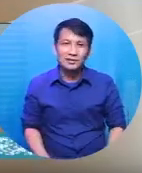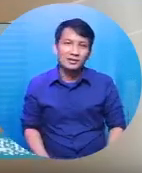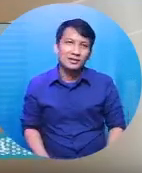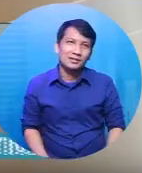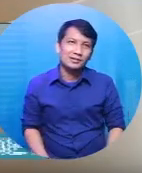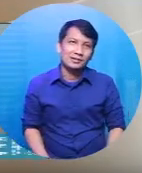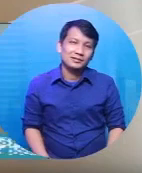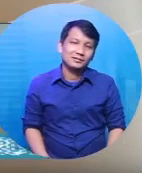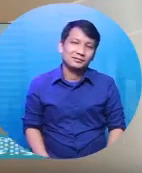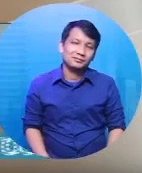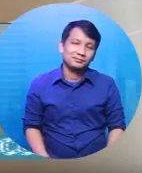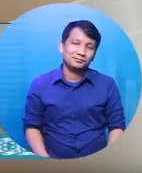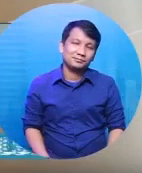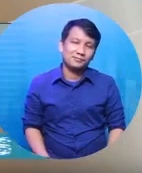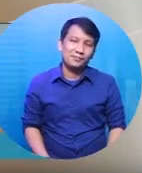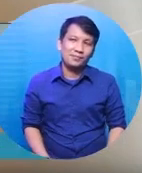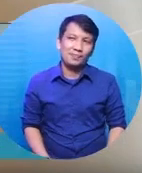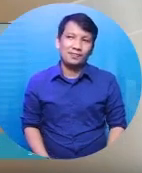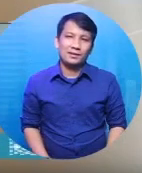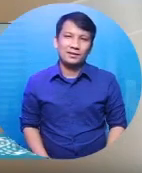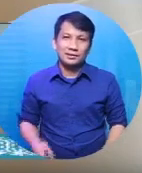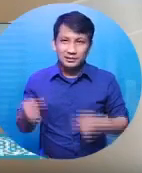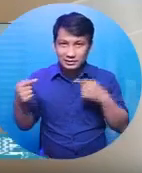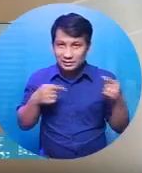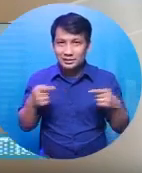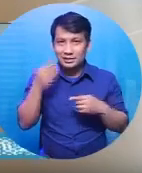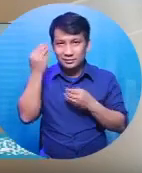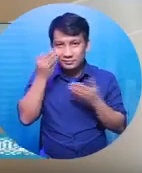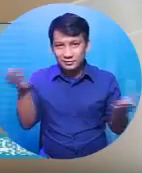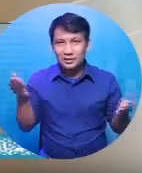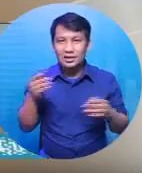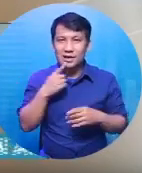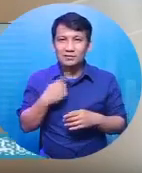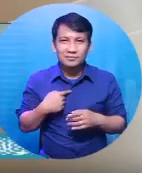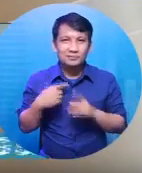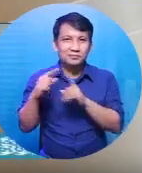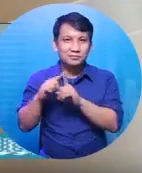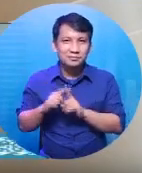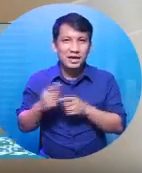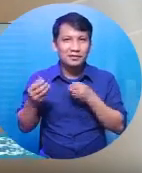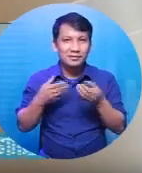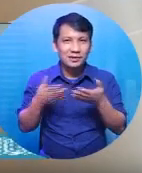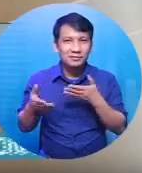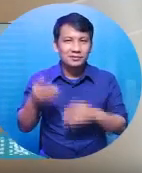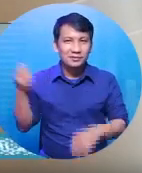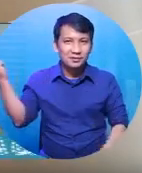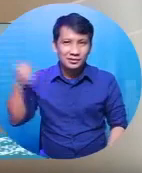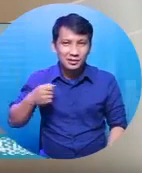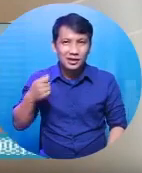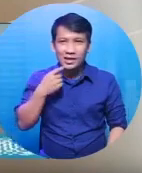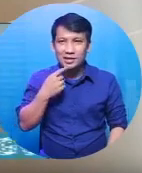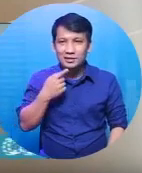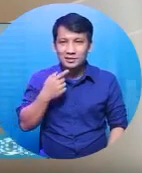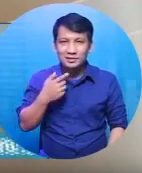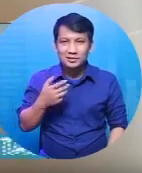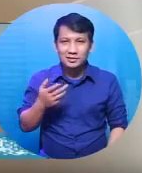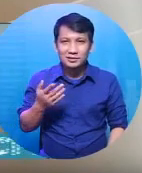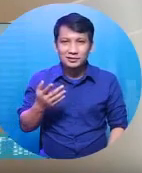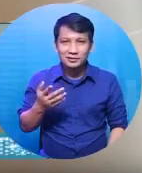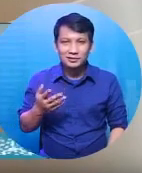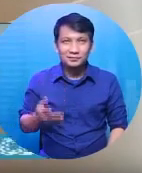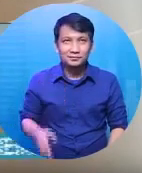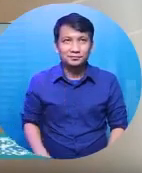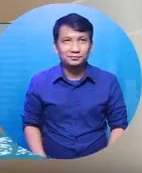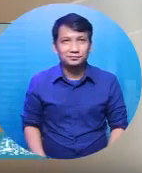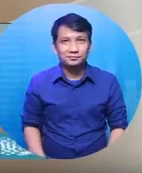wala na, Nay. Wala po siya nabing gawin sa akin kung di pataksan niya ako, sir, ng boses. Wala siya respeto, hindi na ako binala. Okay, sige na, tapos